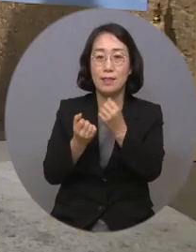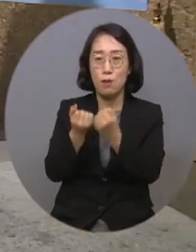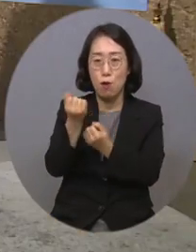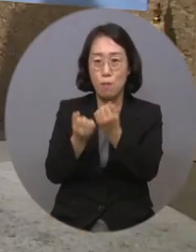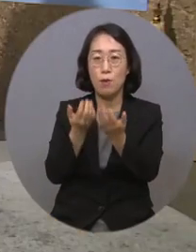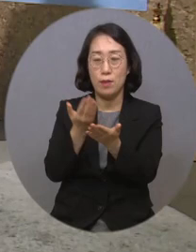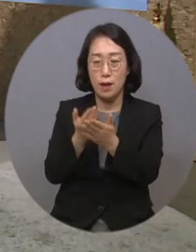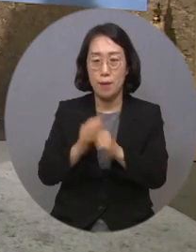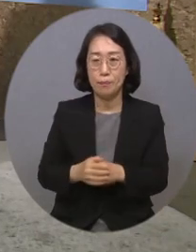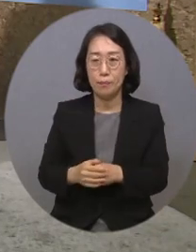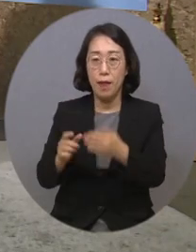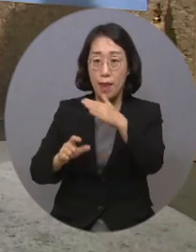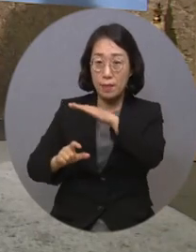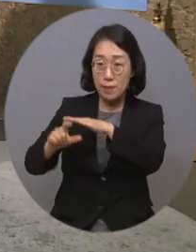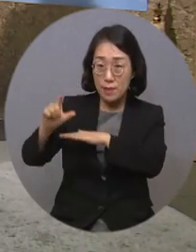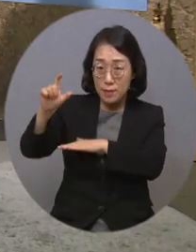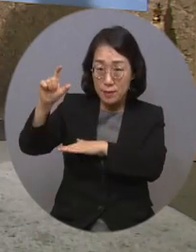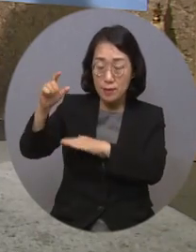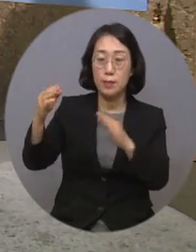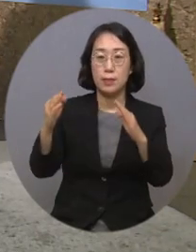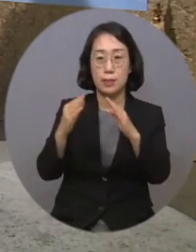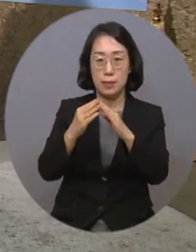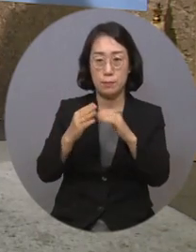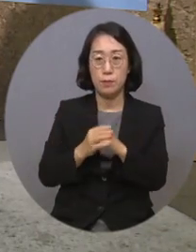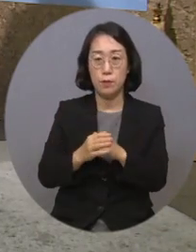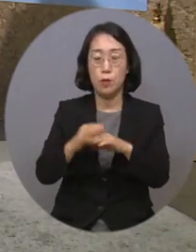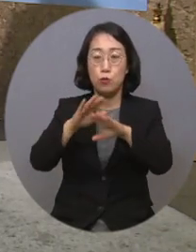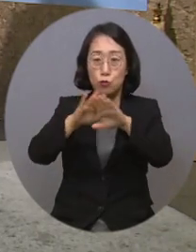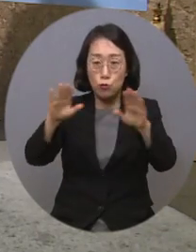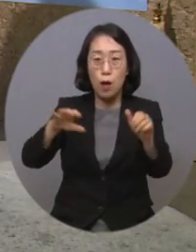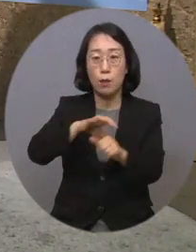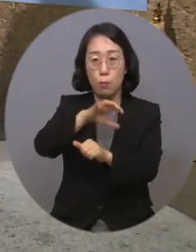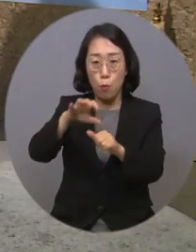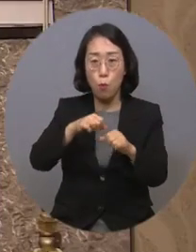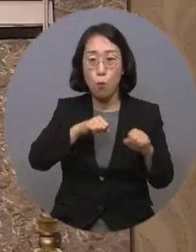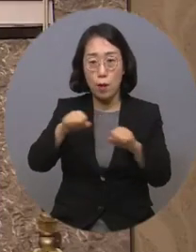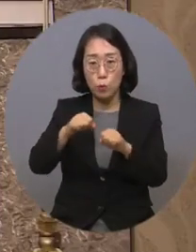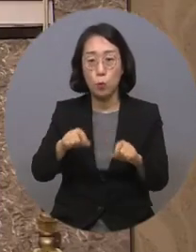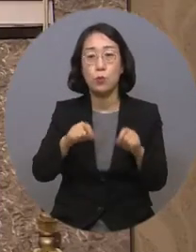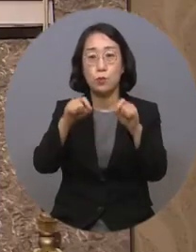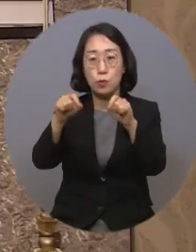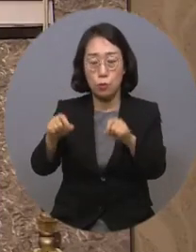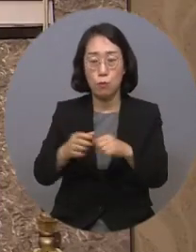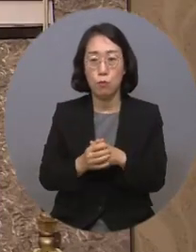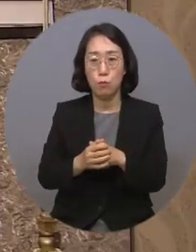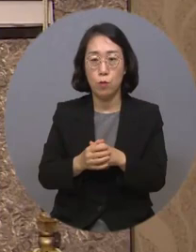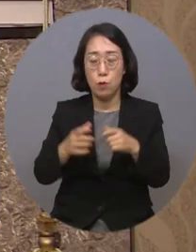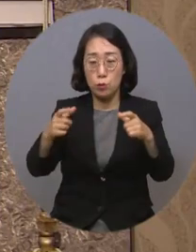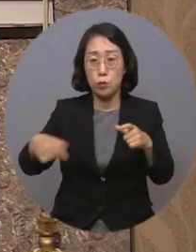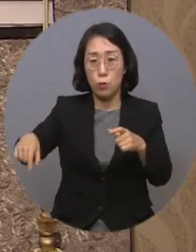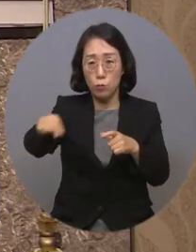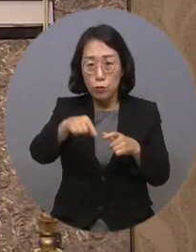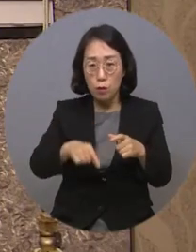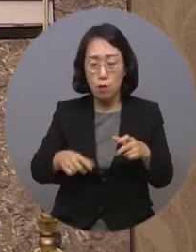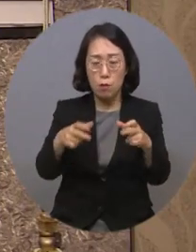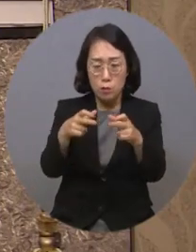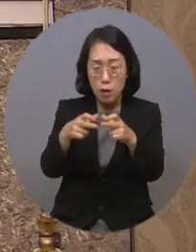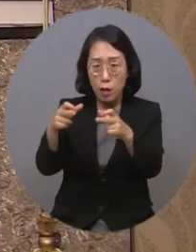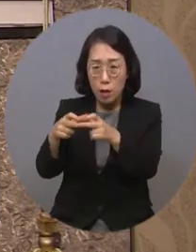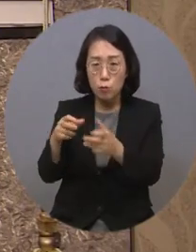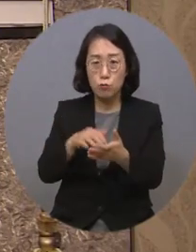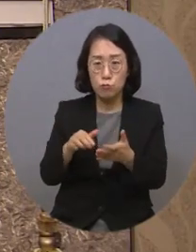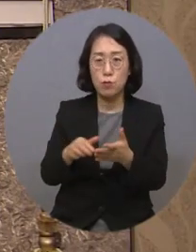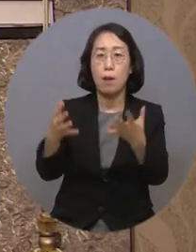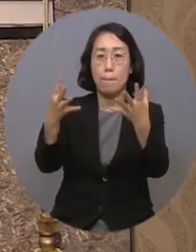해 뜨는 집은 아까 이제 처음에 그렇게 주간보호처럼 네. 이렇게 활동을 하다 보니까 예. 의외로 지역사회 장애인들이 너무 많더라고요. 예.